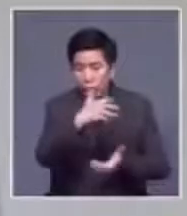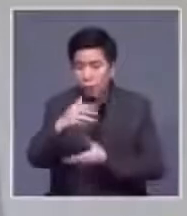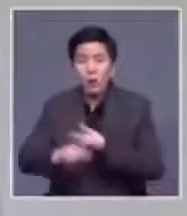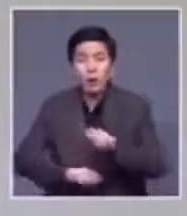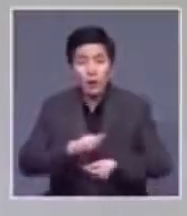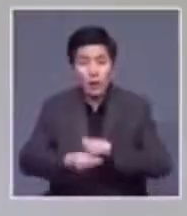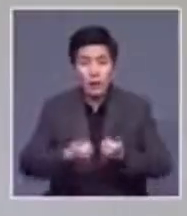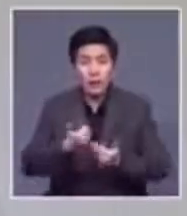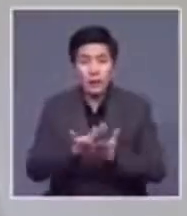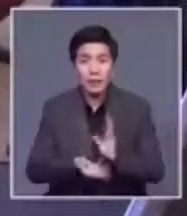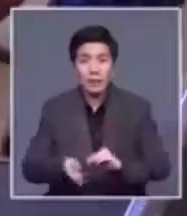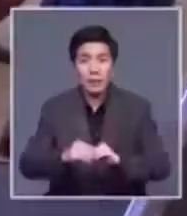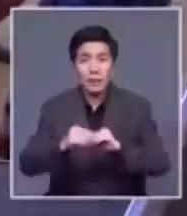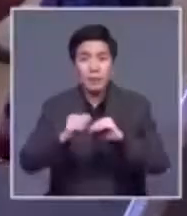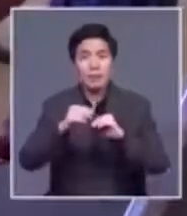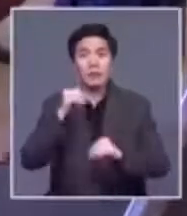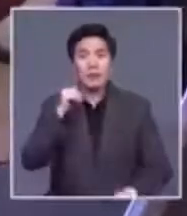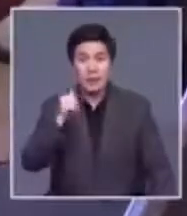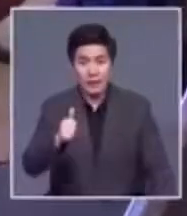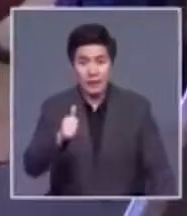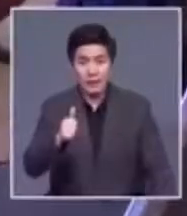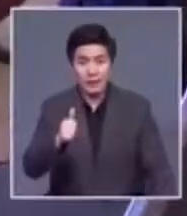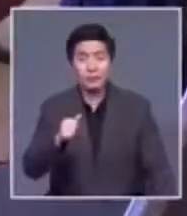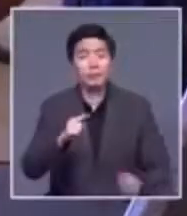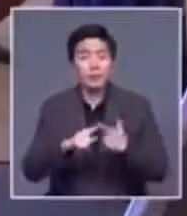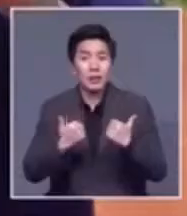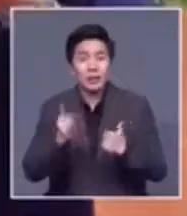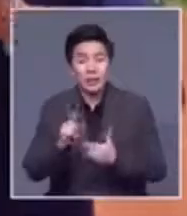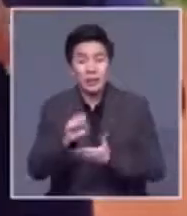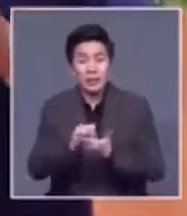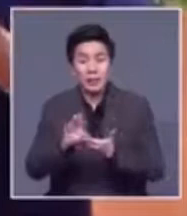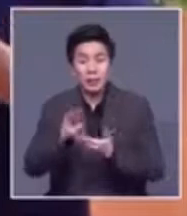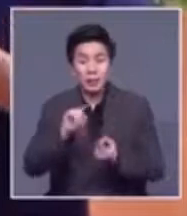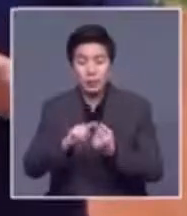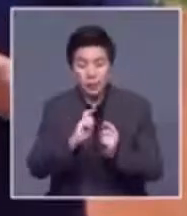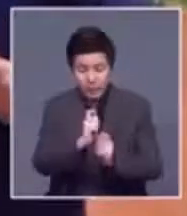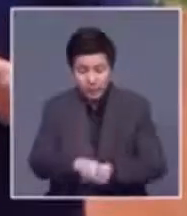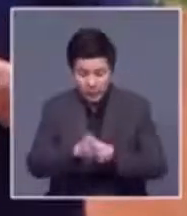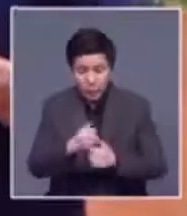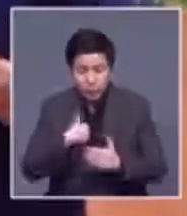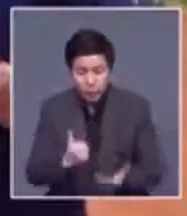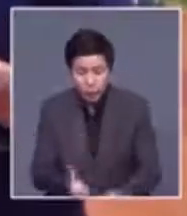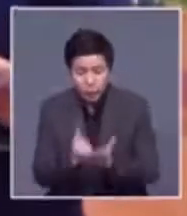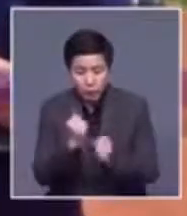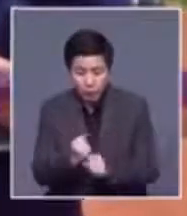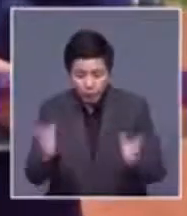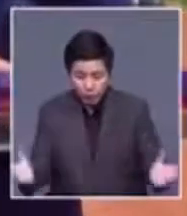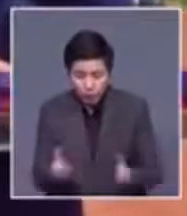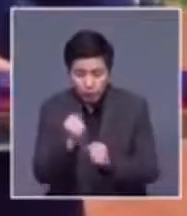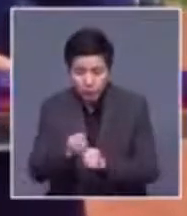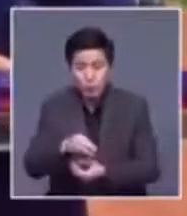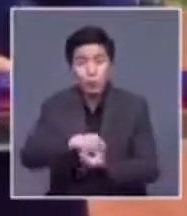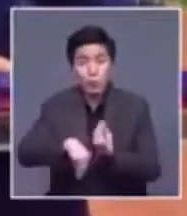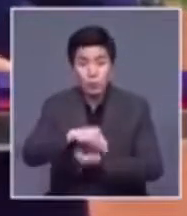ณ์เพิ่มมูลค่าได้มากขึ้นอีกด้วย เมื่อเป็นสถาบันเกษตรกรแล้วเราจะต้องมีการส่งเสริมการทำธุรกิจนะคะ